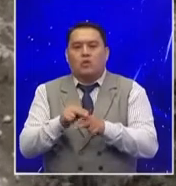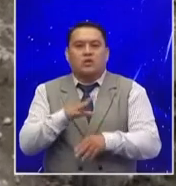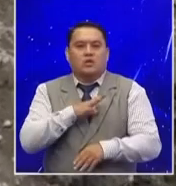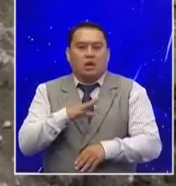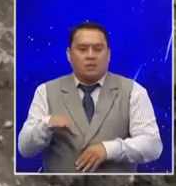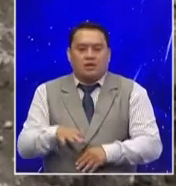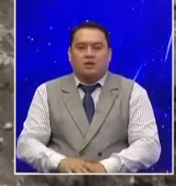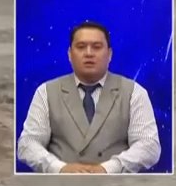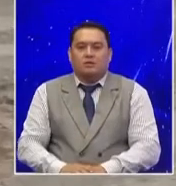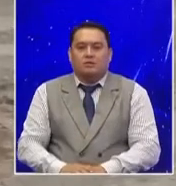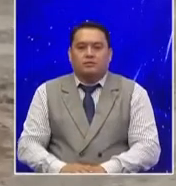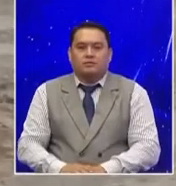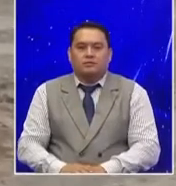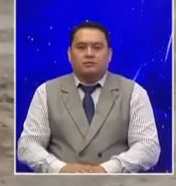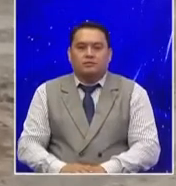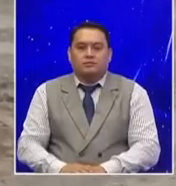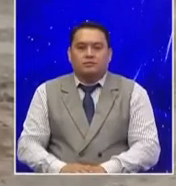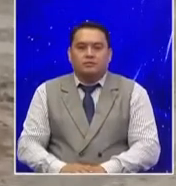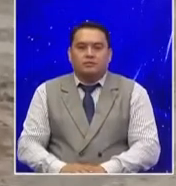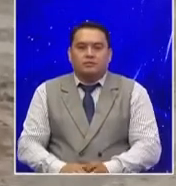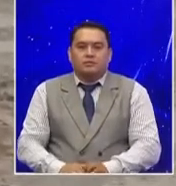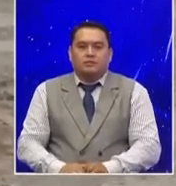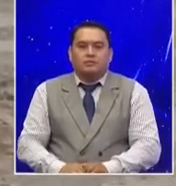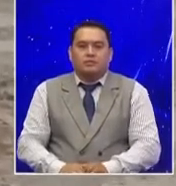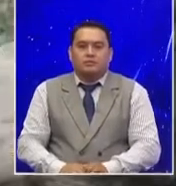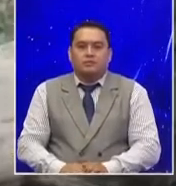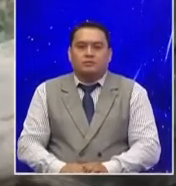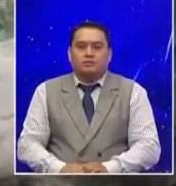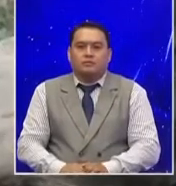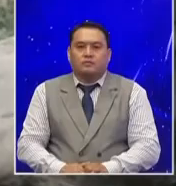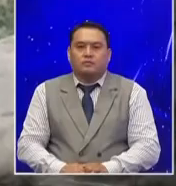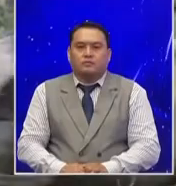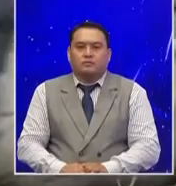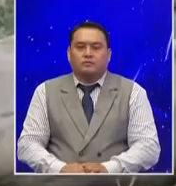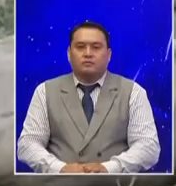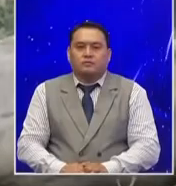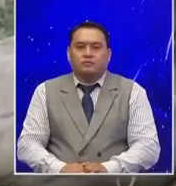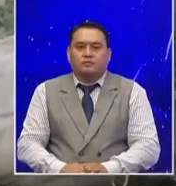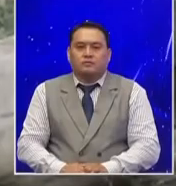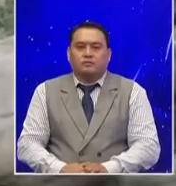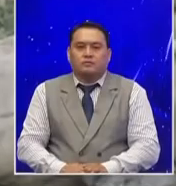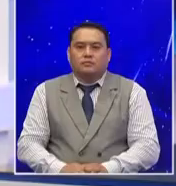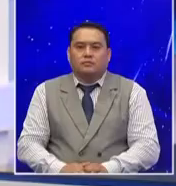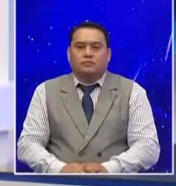было, делится впечатлениями сельчане. Илиман Раймбеков, Курманжан Касымжанулы, Аманжол Жункешев, телеканал ЖТСУ.